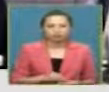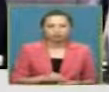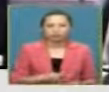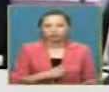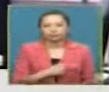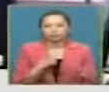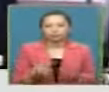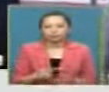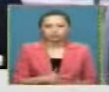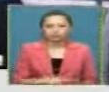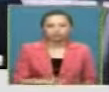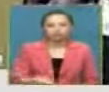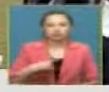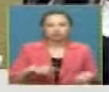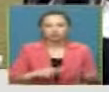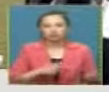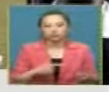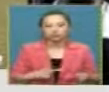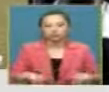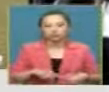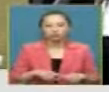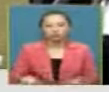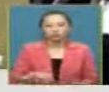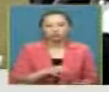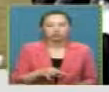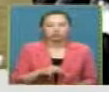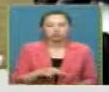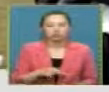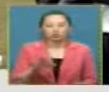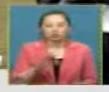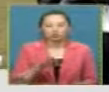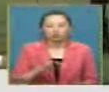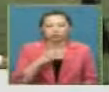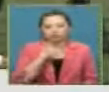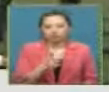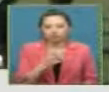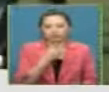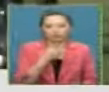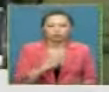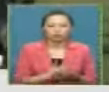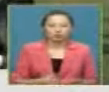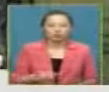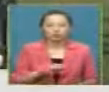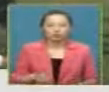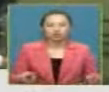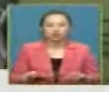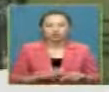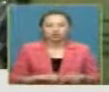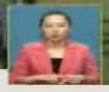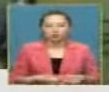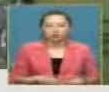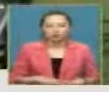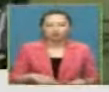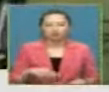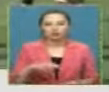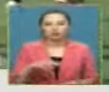делегация футболды дамыту бағыты бойынша облыста атқарылып жатқан істерге көңілі толатынын жеткізді. Бұдан соң олар облыс әкімі, облыстық футбол